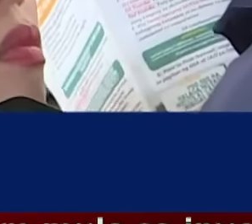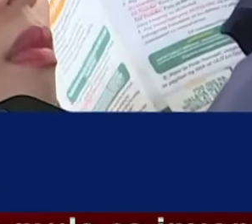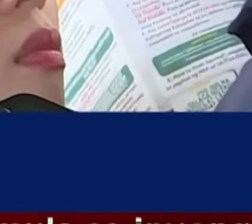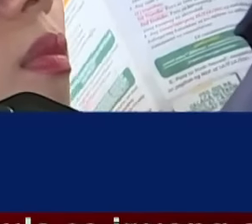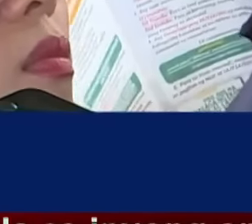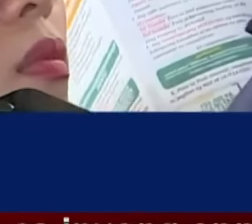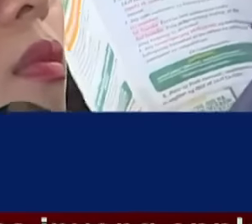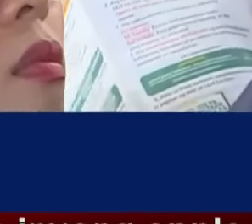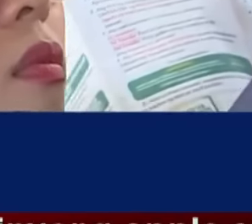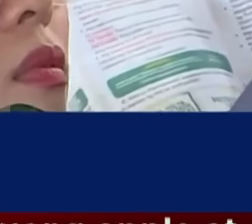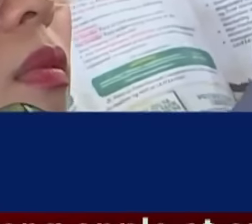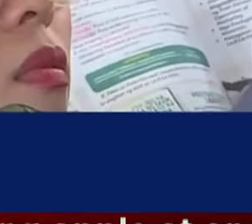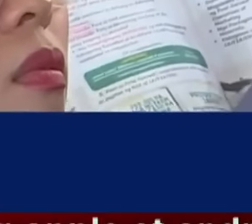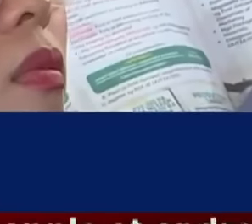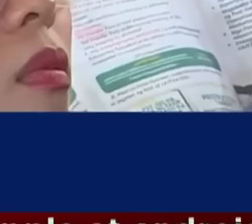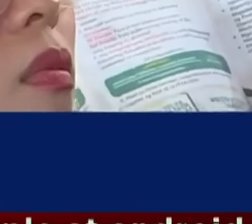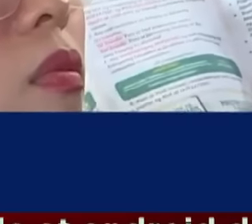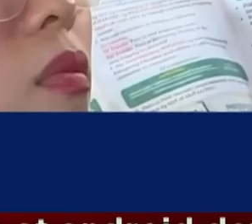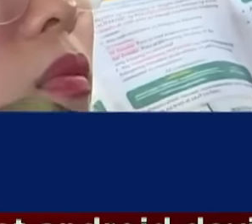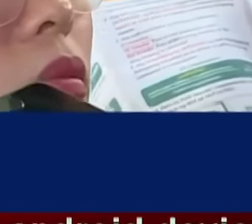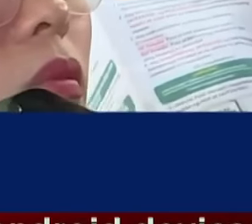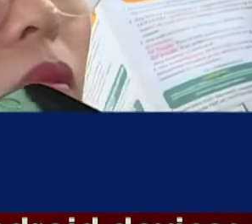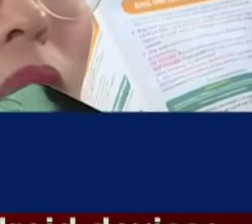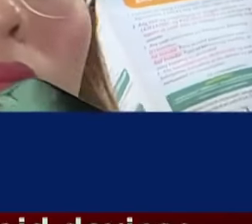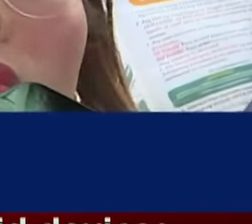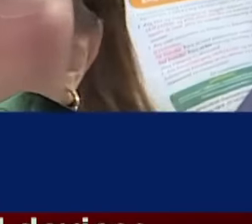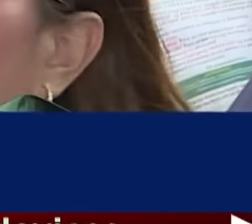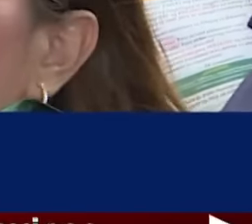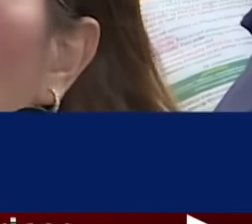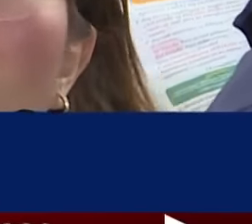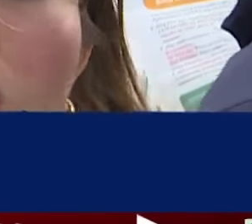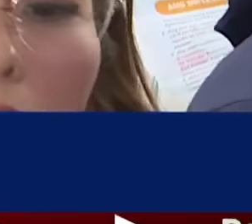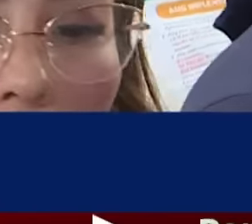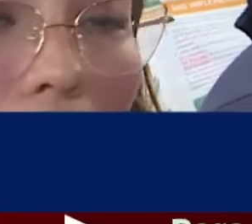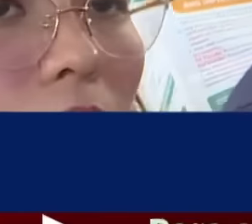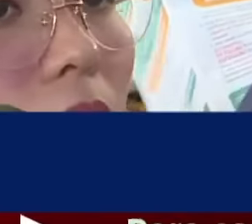all, 100,000 pesos ang ibabayad ng NIA doon sa